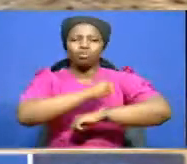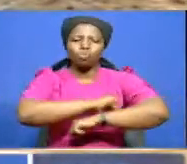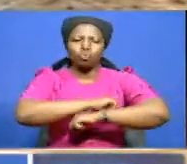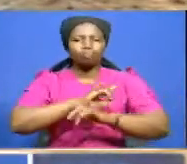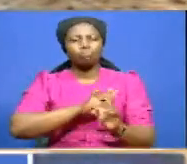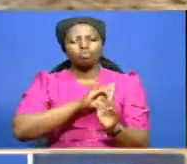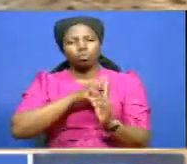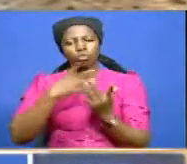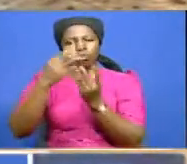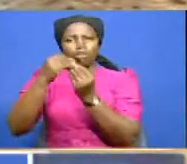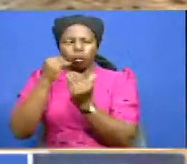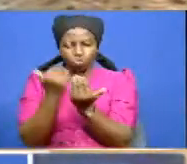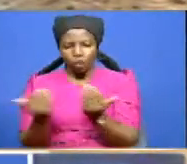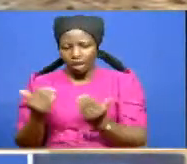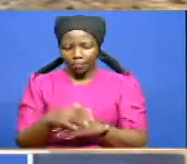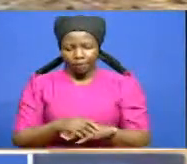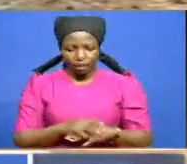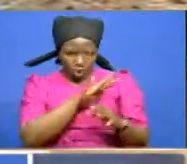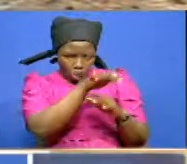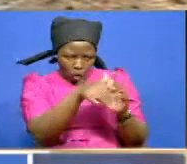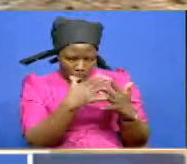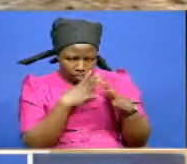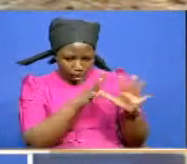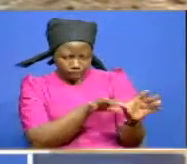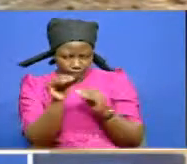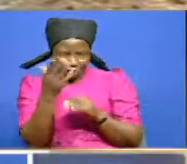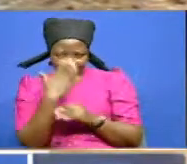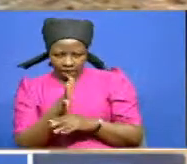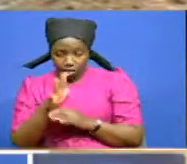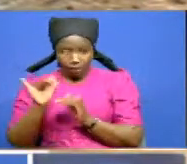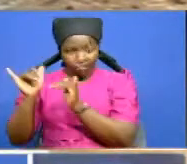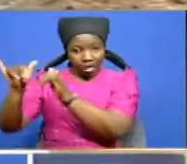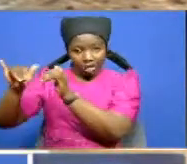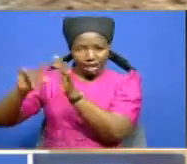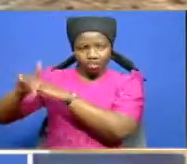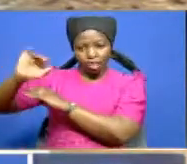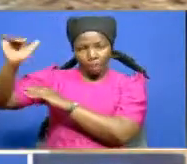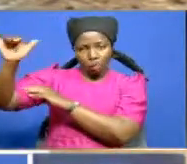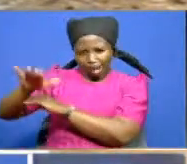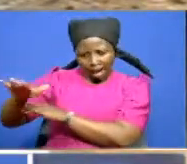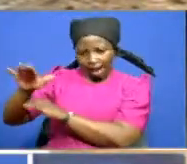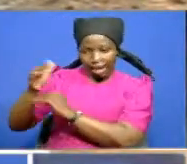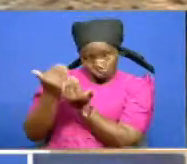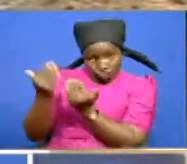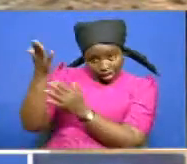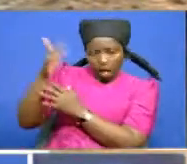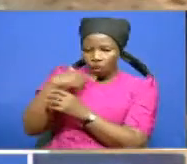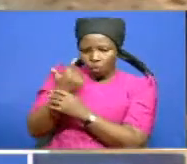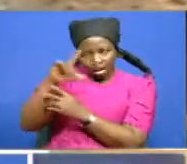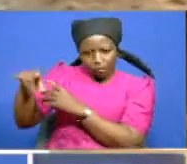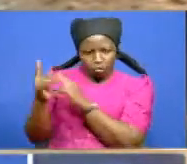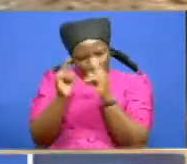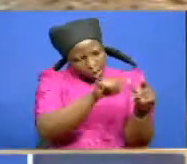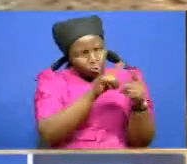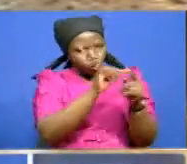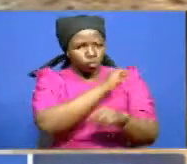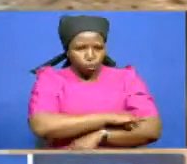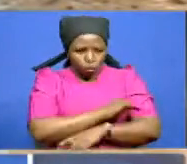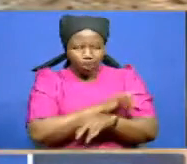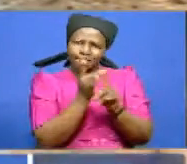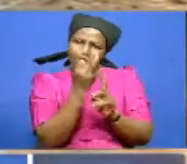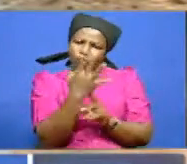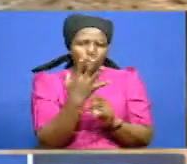sub-location yote wamehama, wako kwa milima pale. Na watoto wako huko, wale ambao wangeenda shule tarehe 4. Tunafungua Monday.